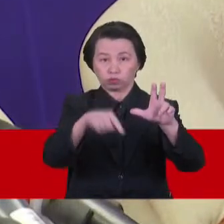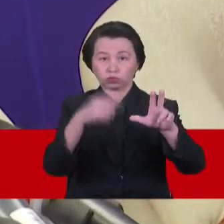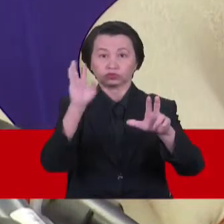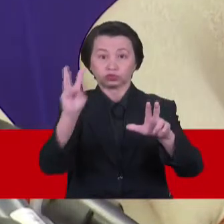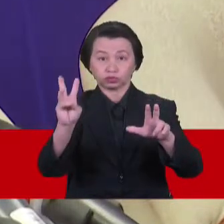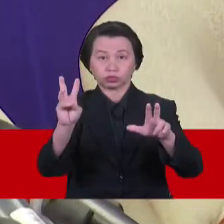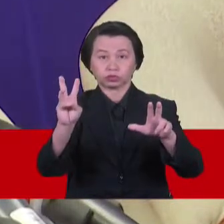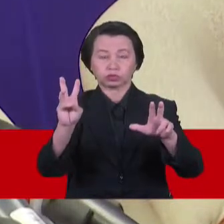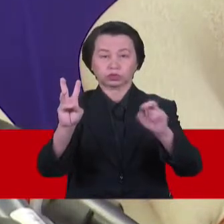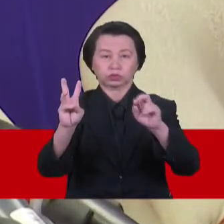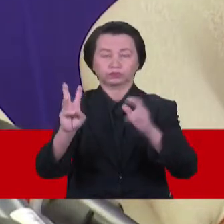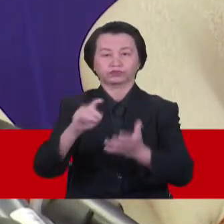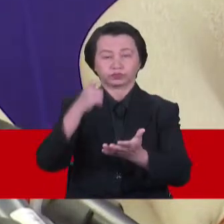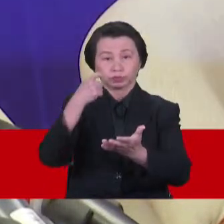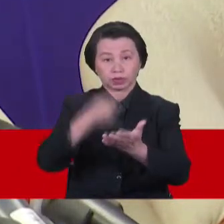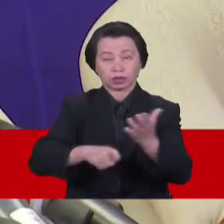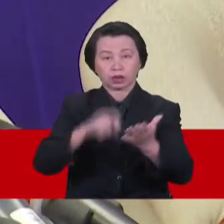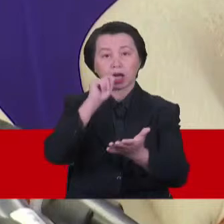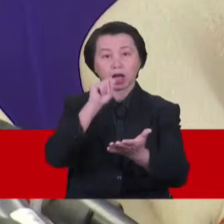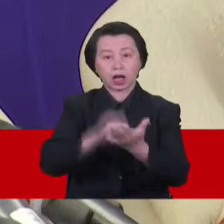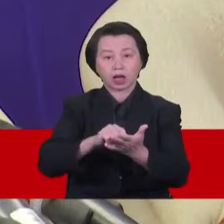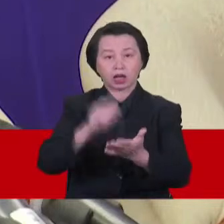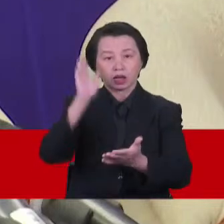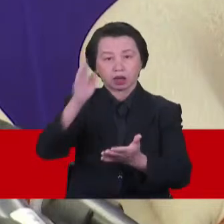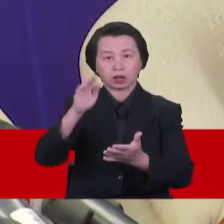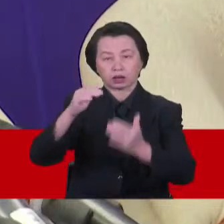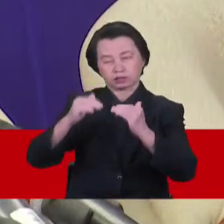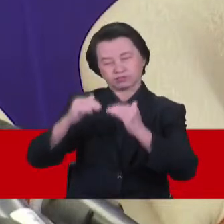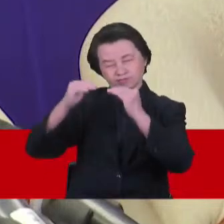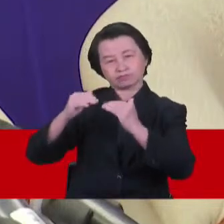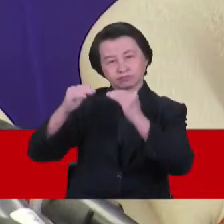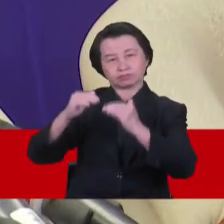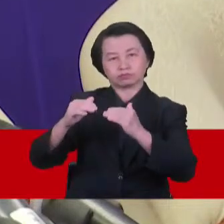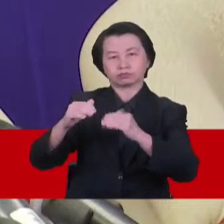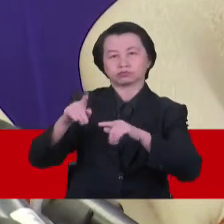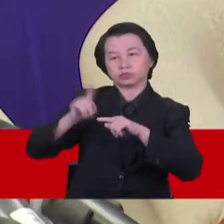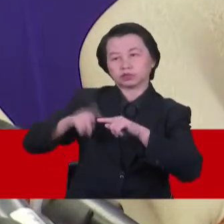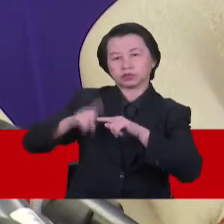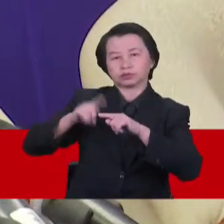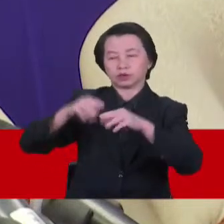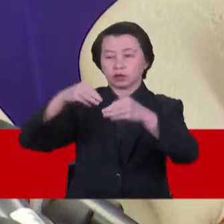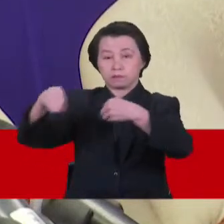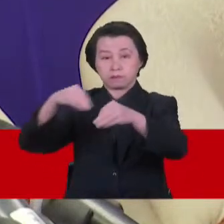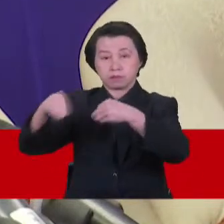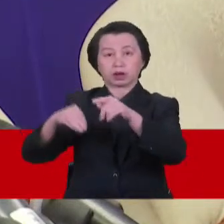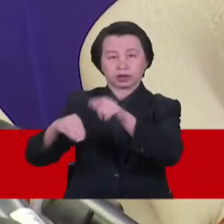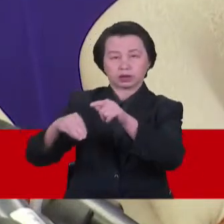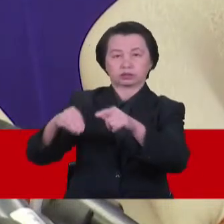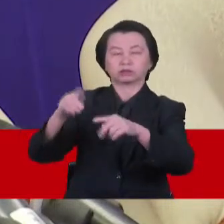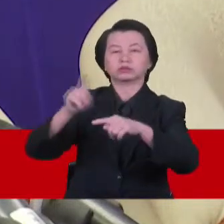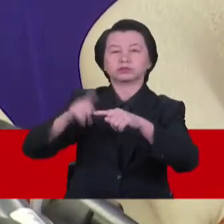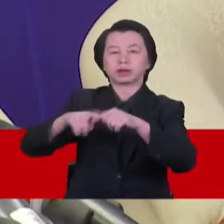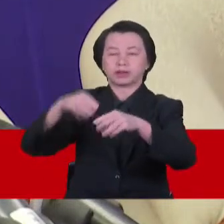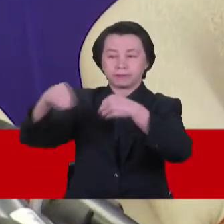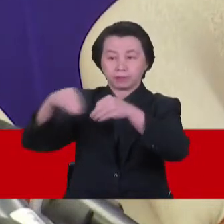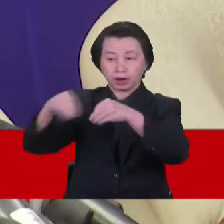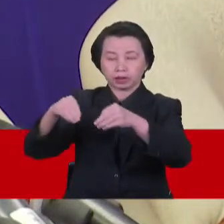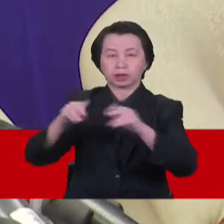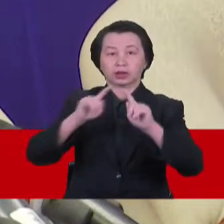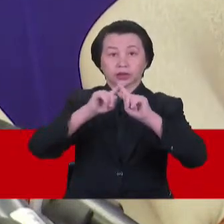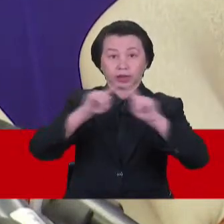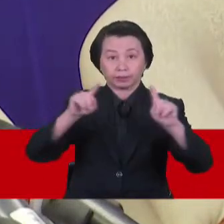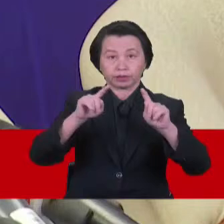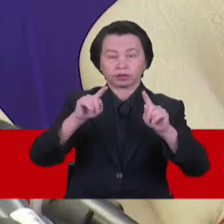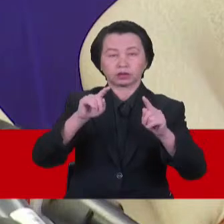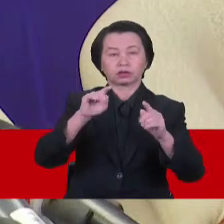dan harga ayam akan diapungkan ditakluk kepada market forces. Jadi tapi bukan dekat